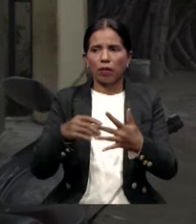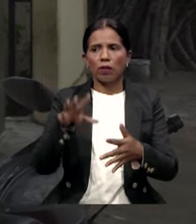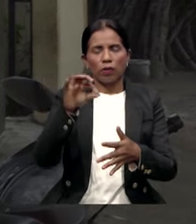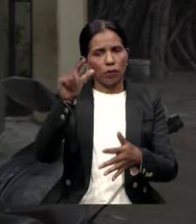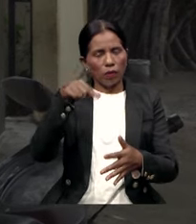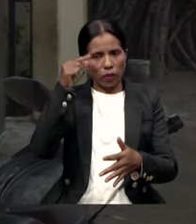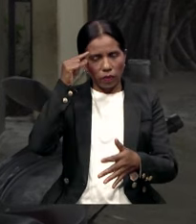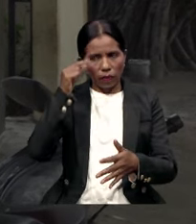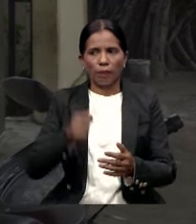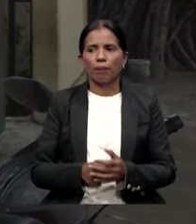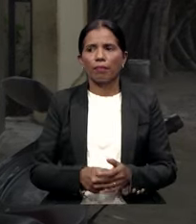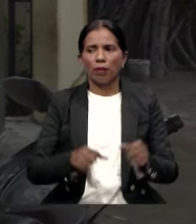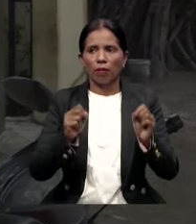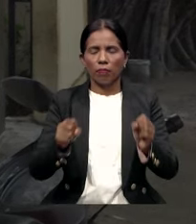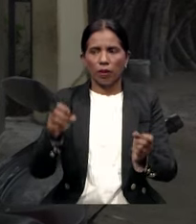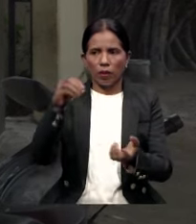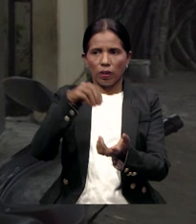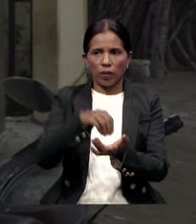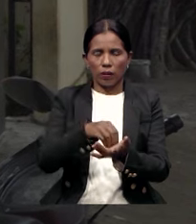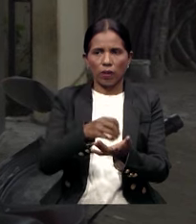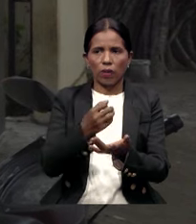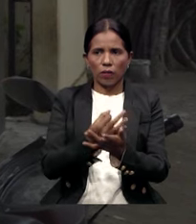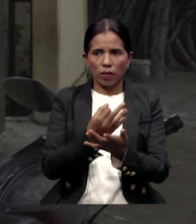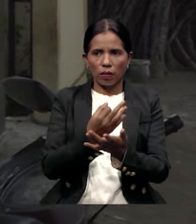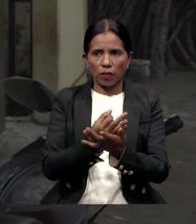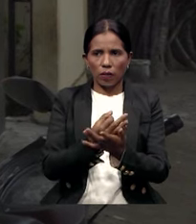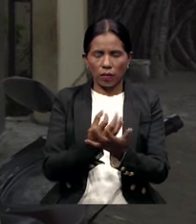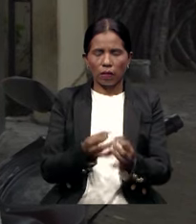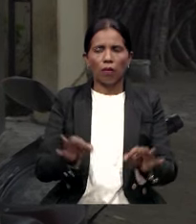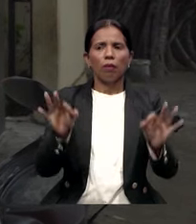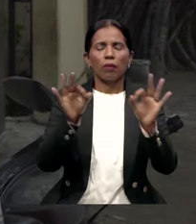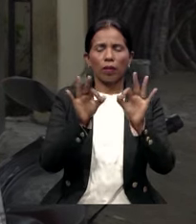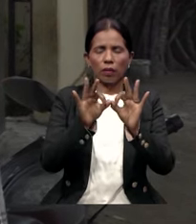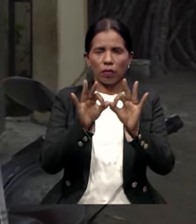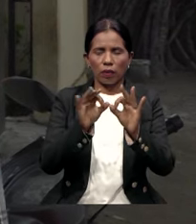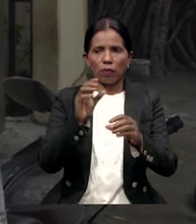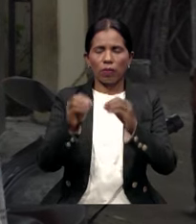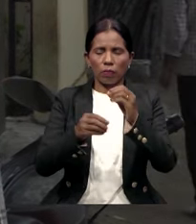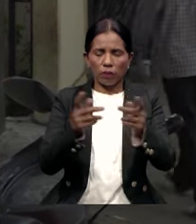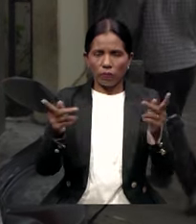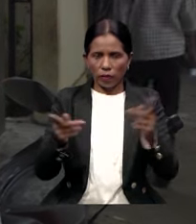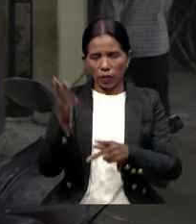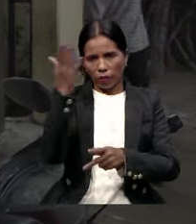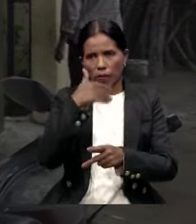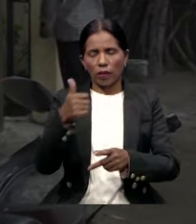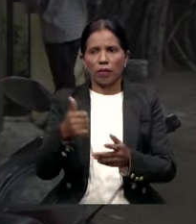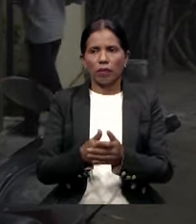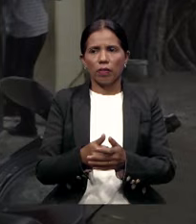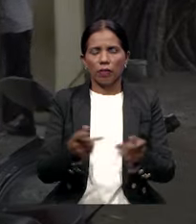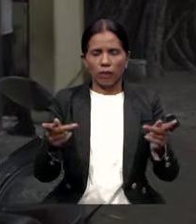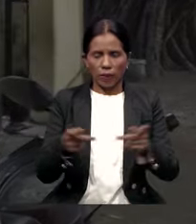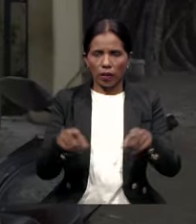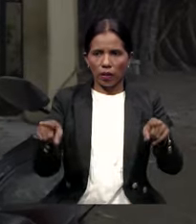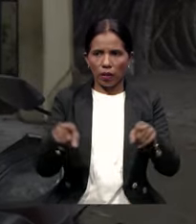nia atunne bele tau orsamen tu ne prioritas liliu ba iha sektor turismo tamba ita bele yang katak sektor turismo sane